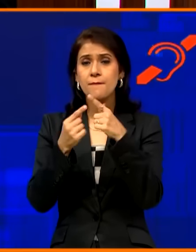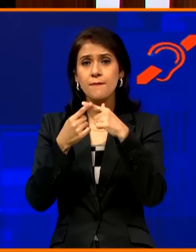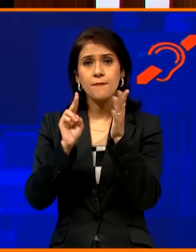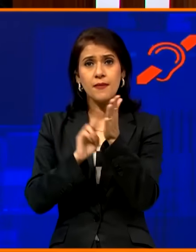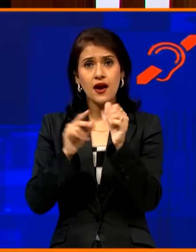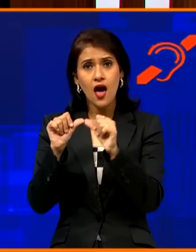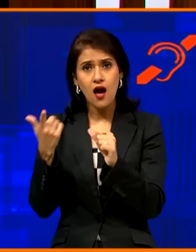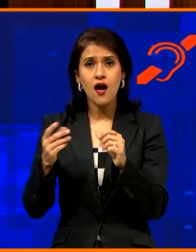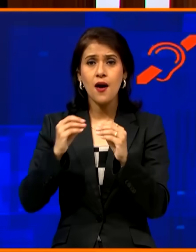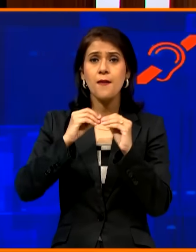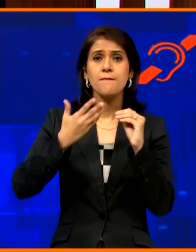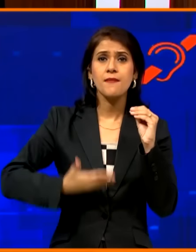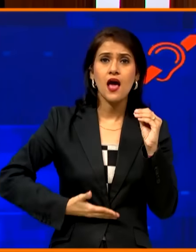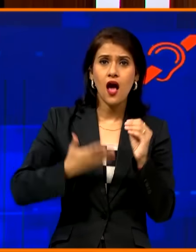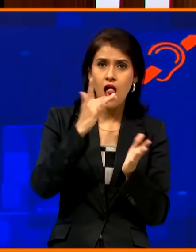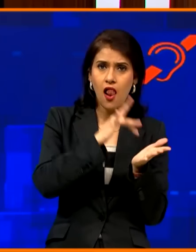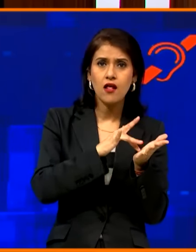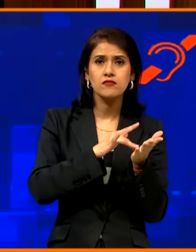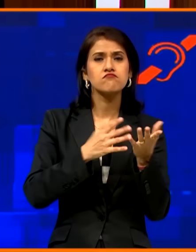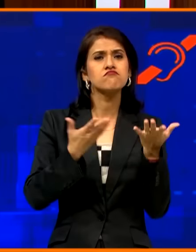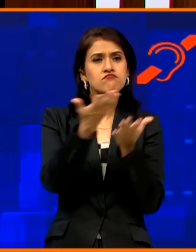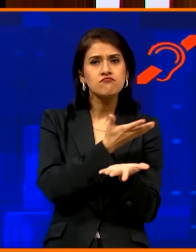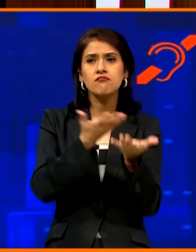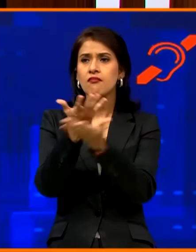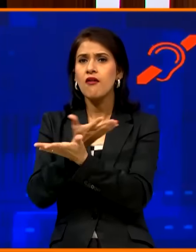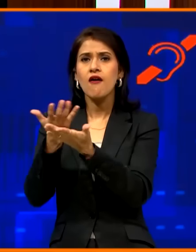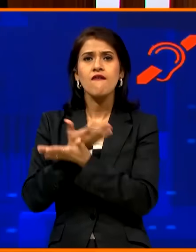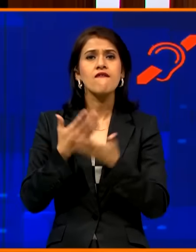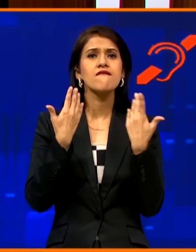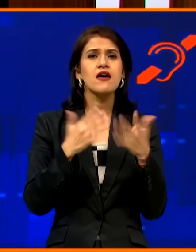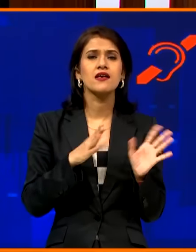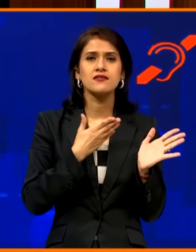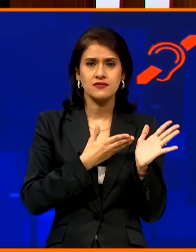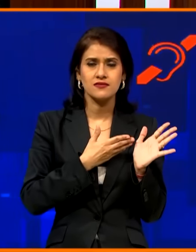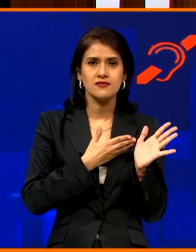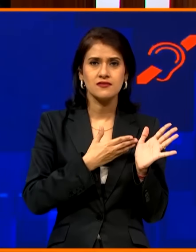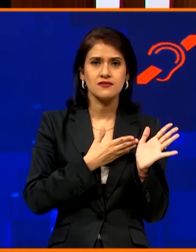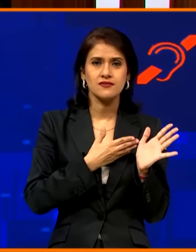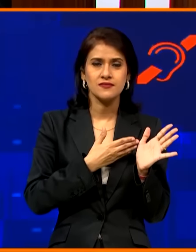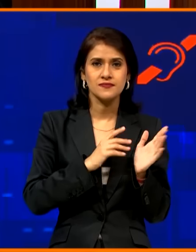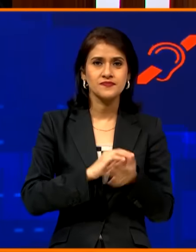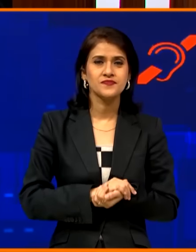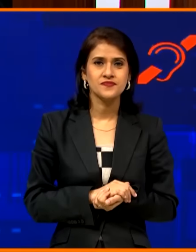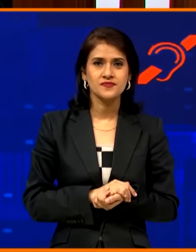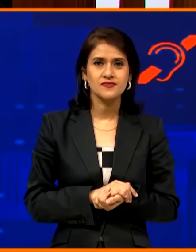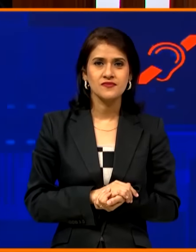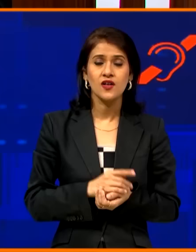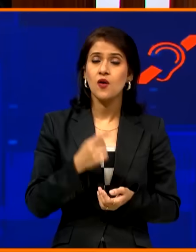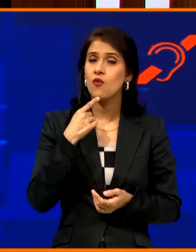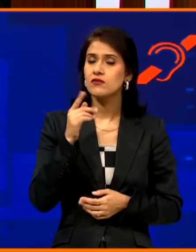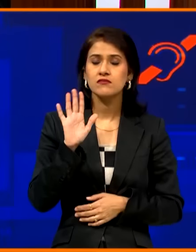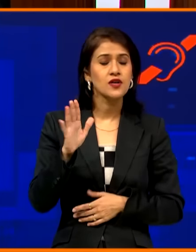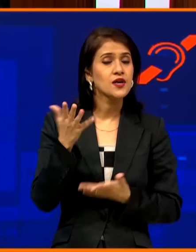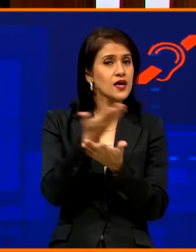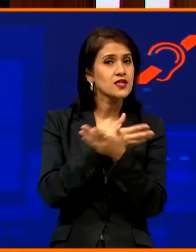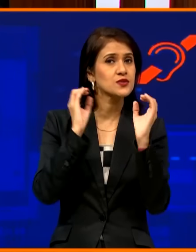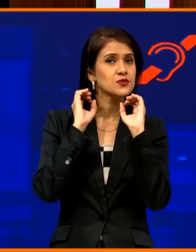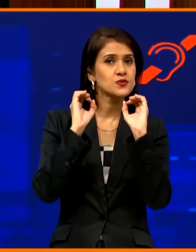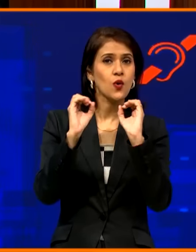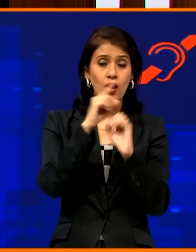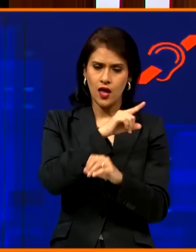में कांटेक्ट किया है कंसल्टेशन किया है वो कह रहे हैं ना उनका दावा है और हमारा दावा य कंसल्टेशन हुआ ही नहीं